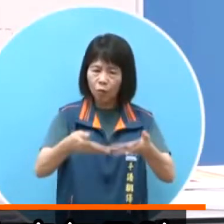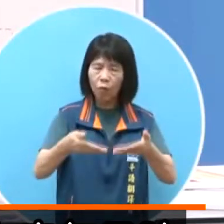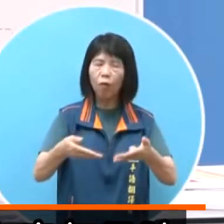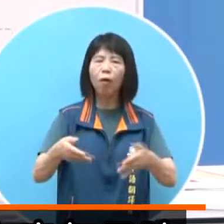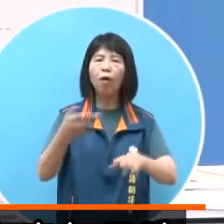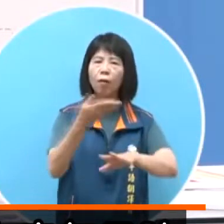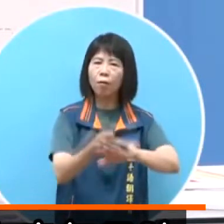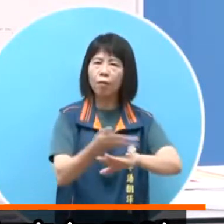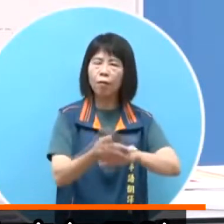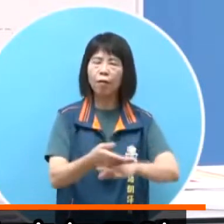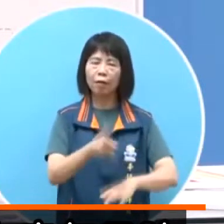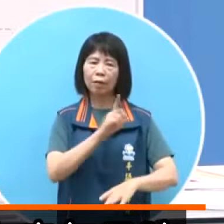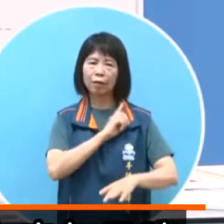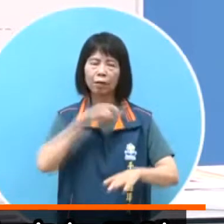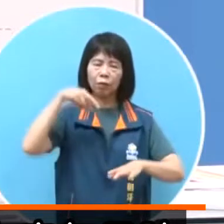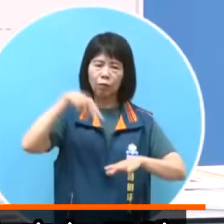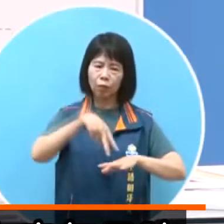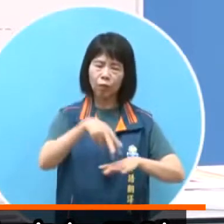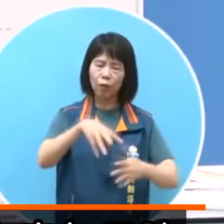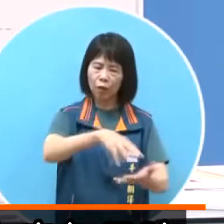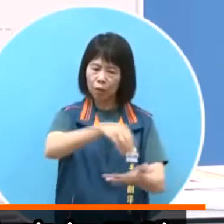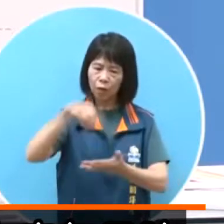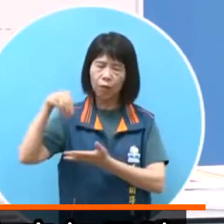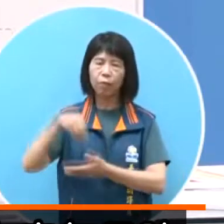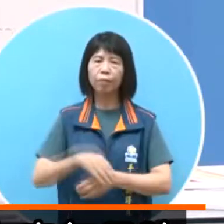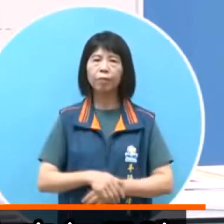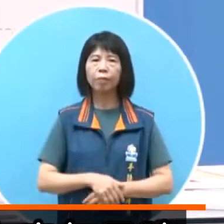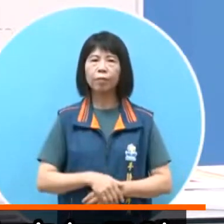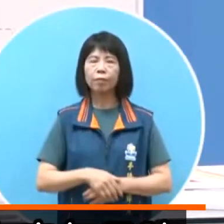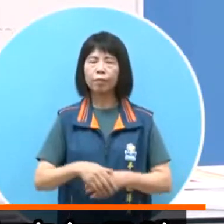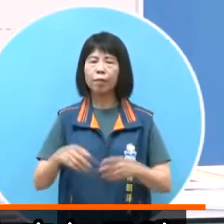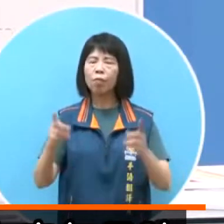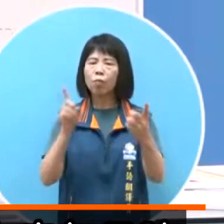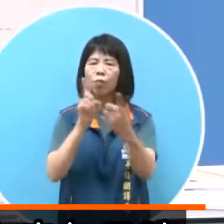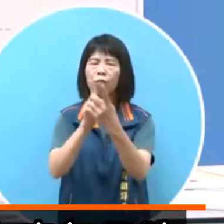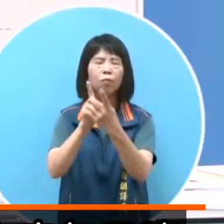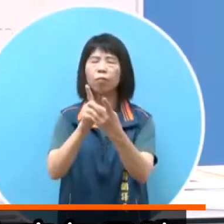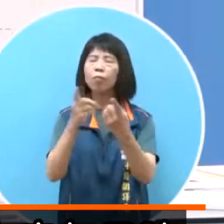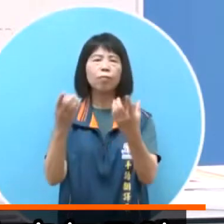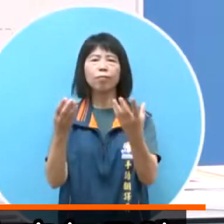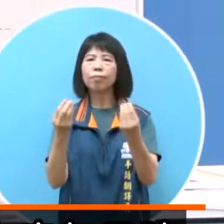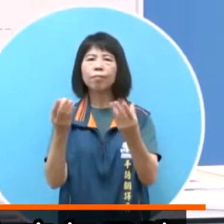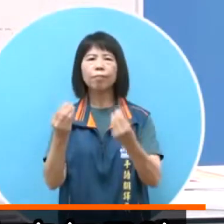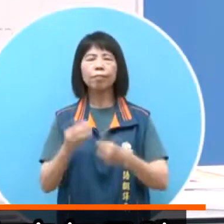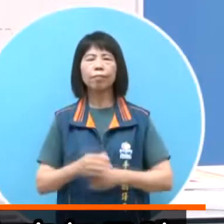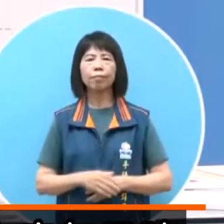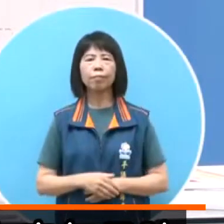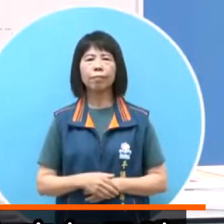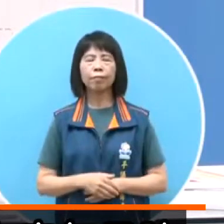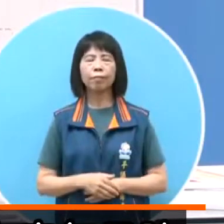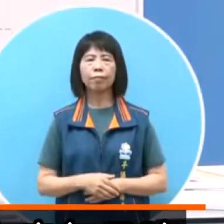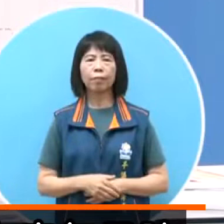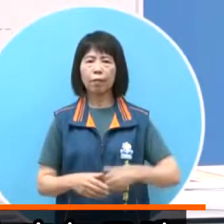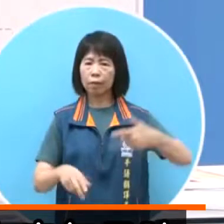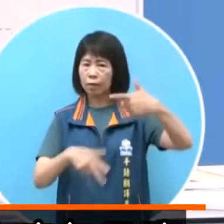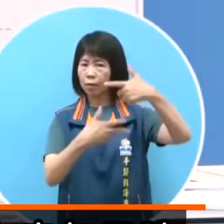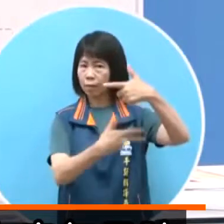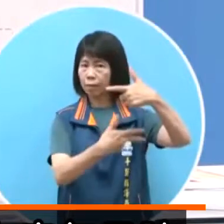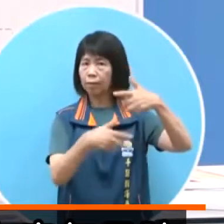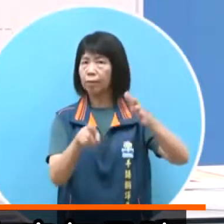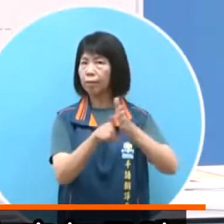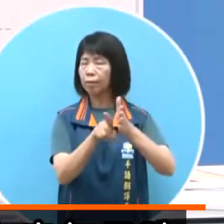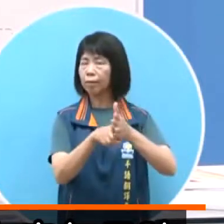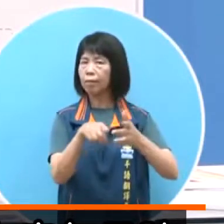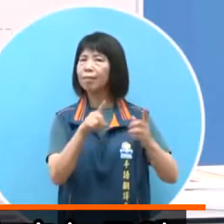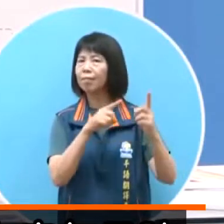下来进去取，所以他并没有与任何外人有明显亲密的接触。那在6月7号的时候呢，他